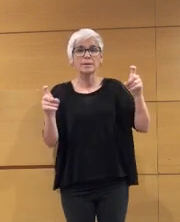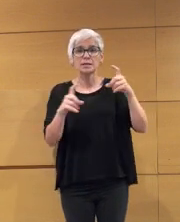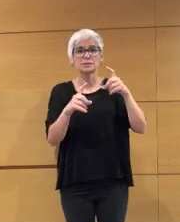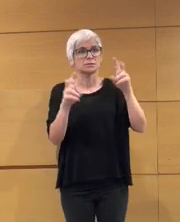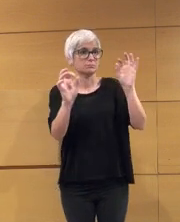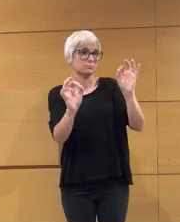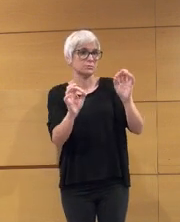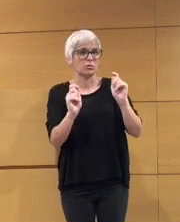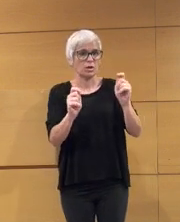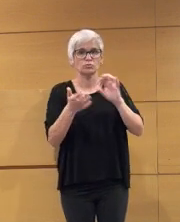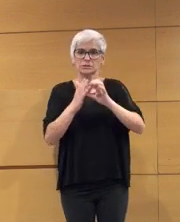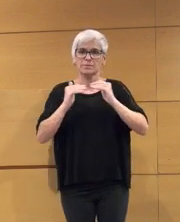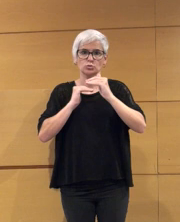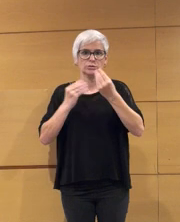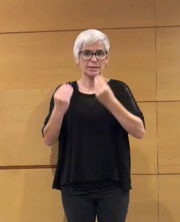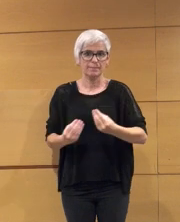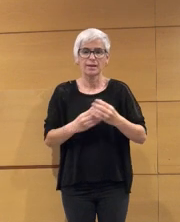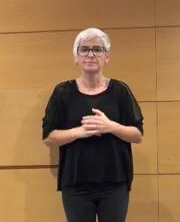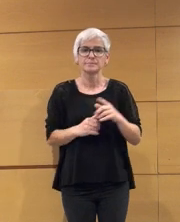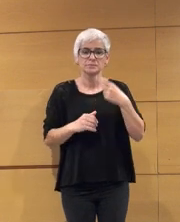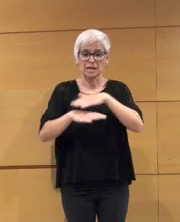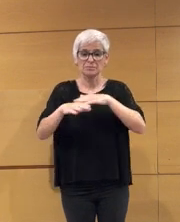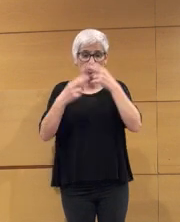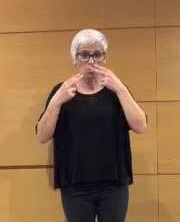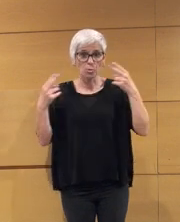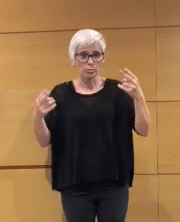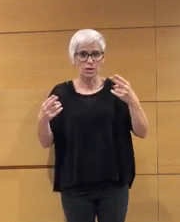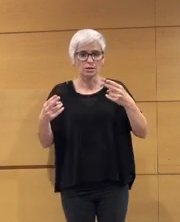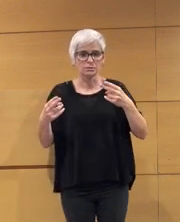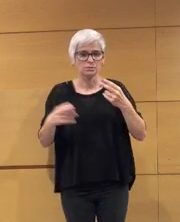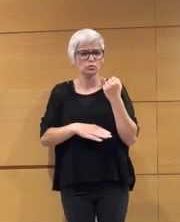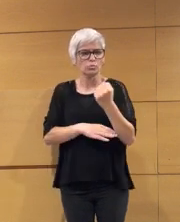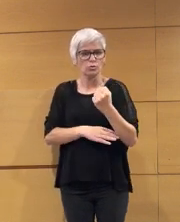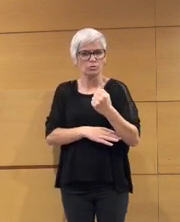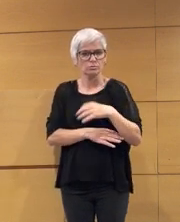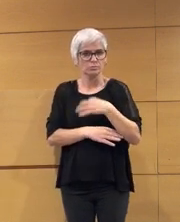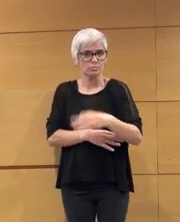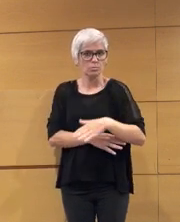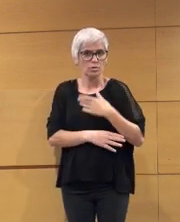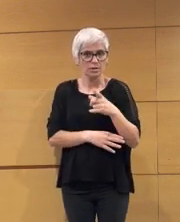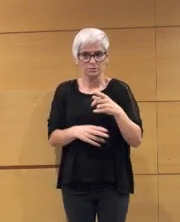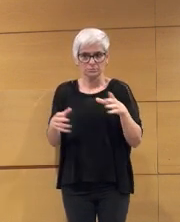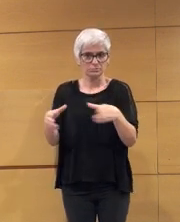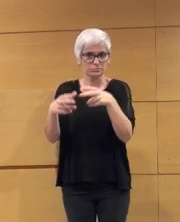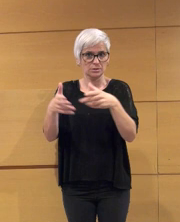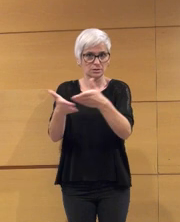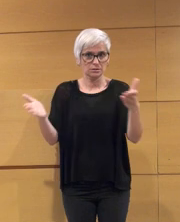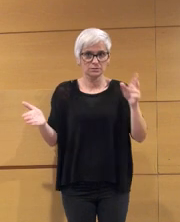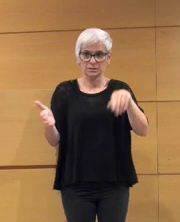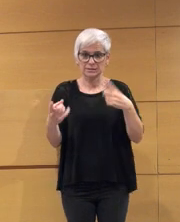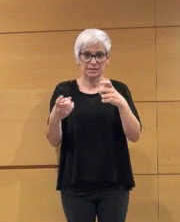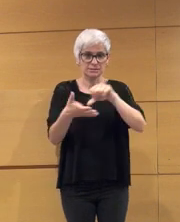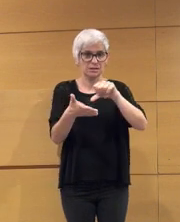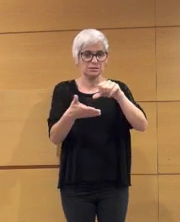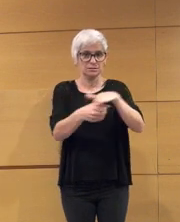sistema sostenible. L'administració pública ha de poder donar suport al progrés social, no?, i a les necessitats dels